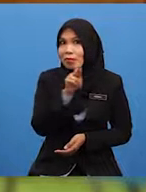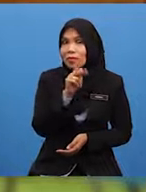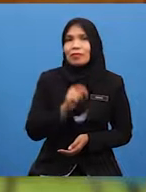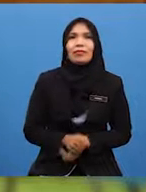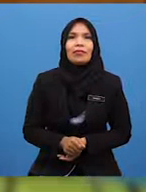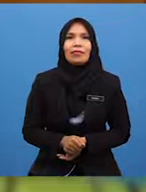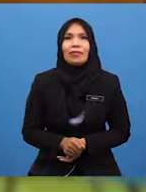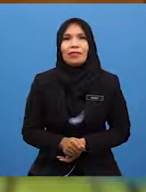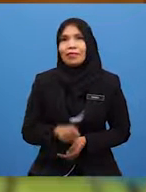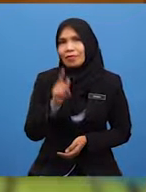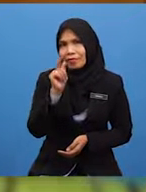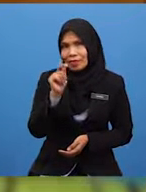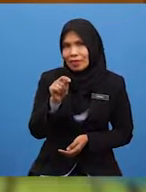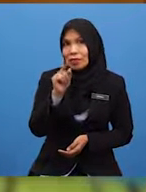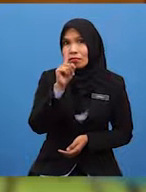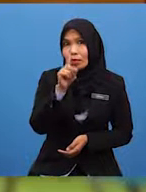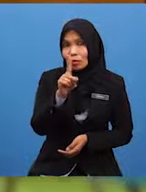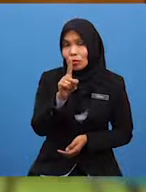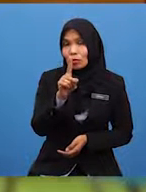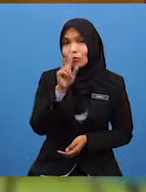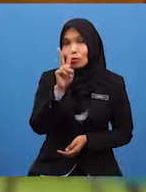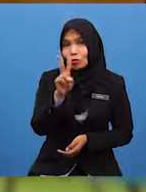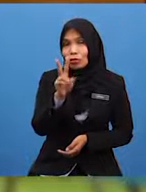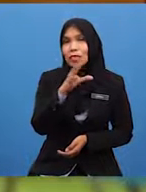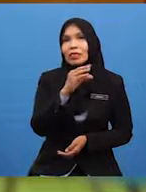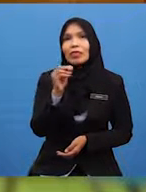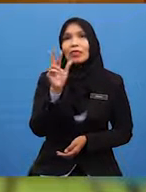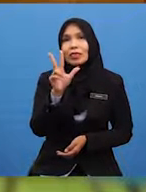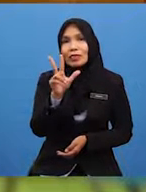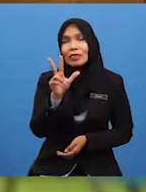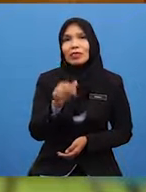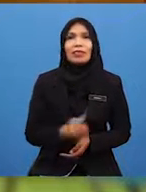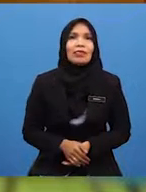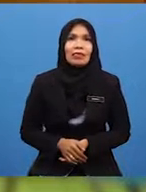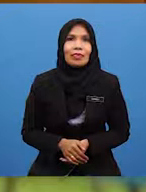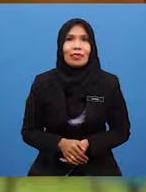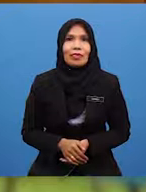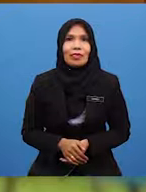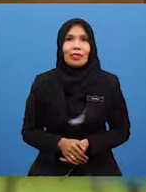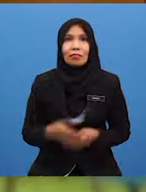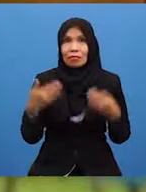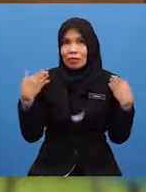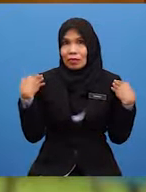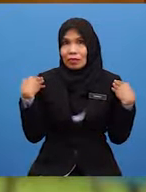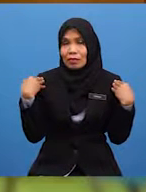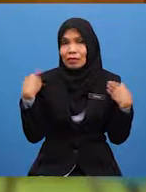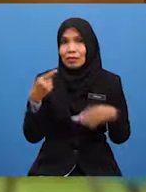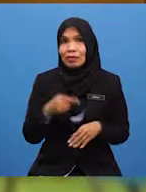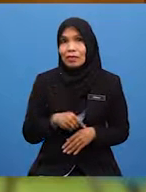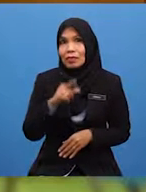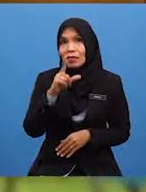Titik 1, 2 dan 3 berada pada lajur sebelah